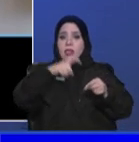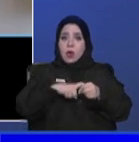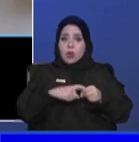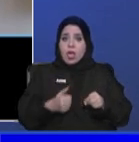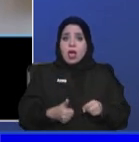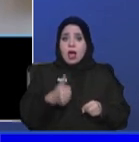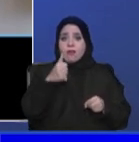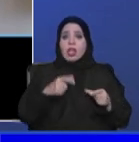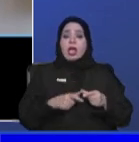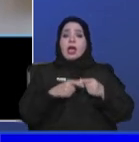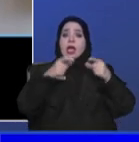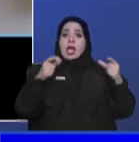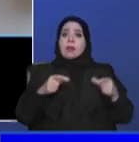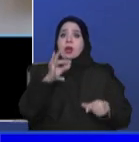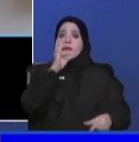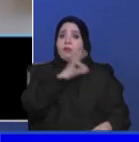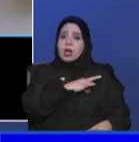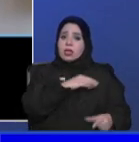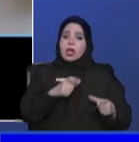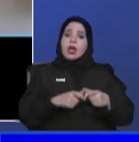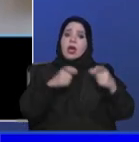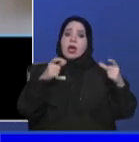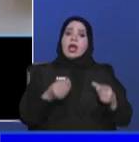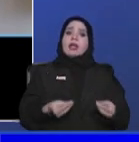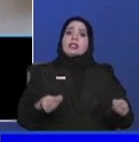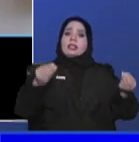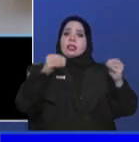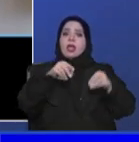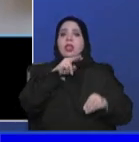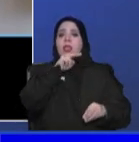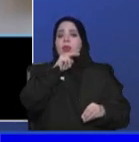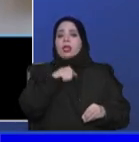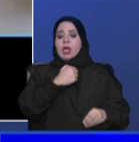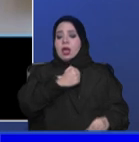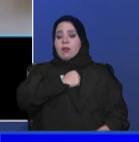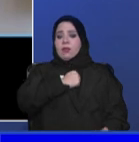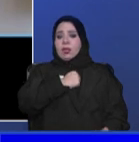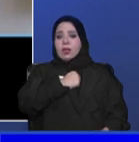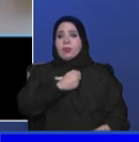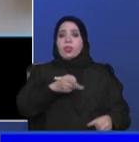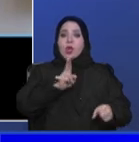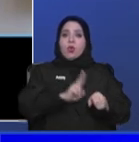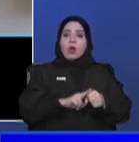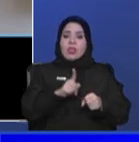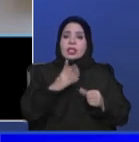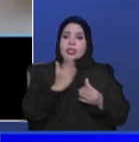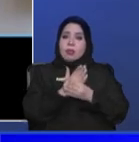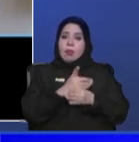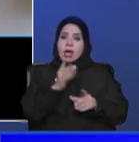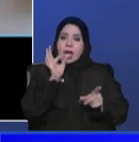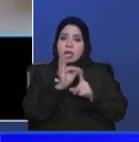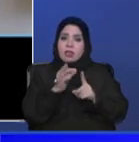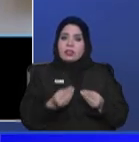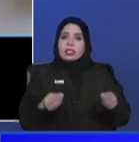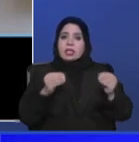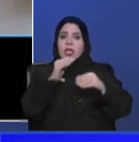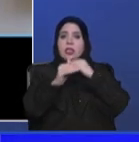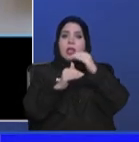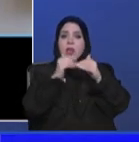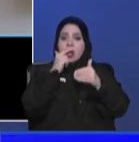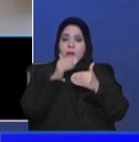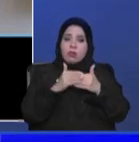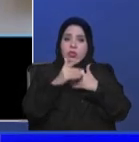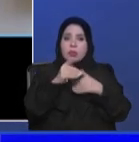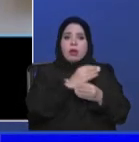التعاون بشكل أكبر للاستفادة القصوى من الموارد الطبيعية المتاحة لتحقيق أهداف التنمية